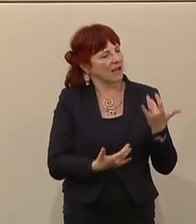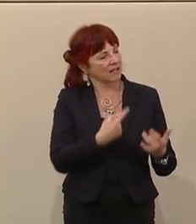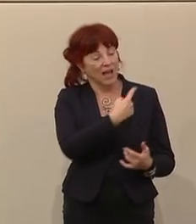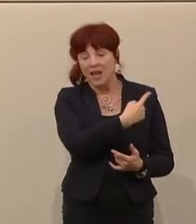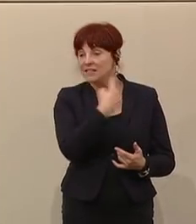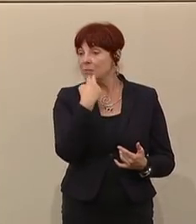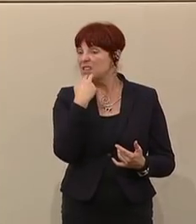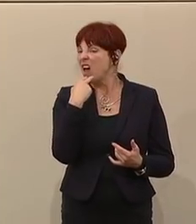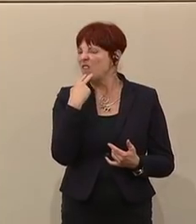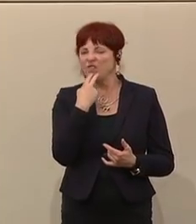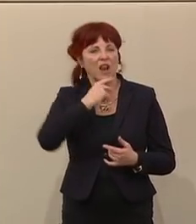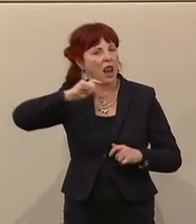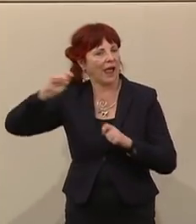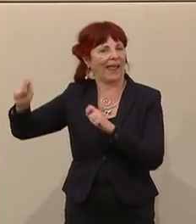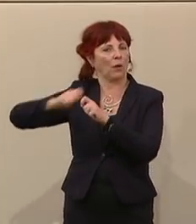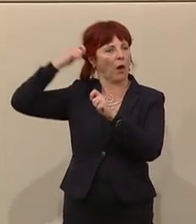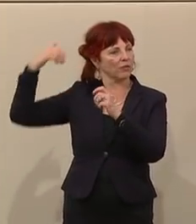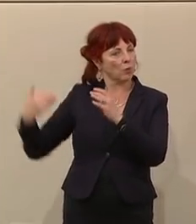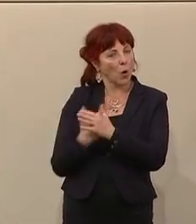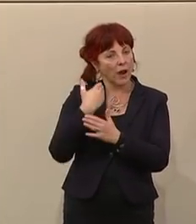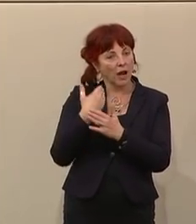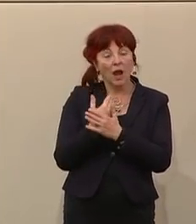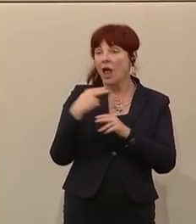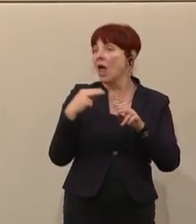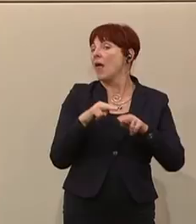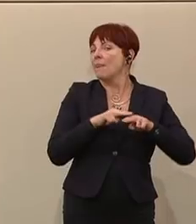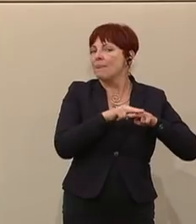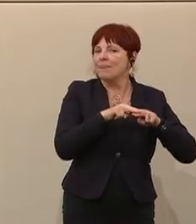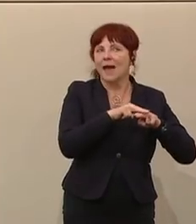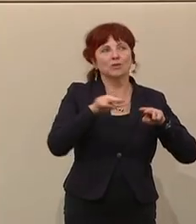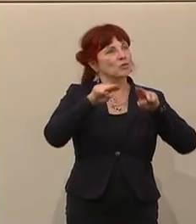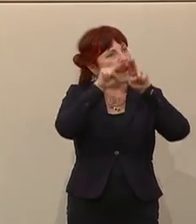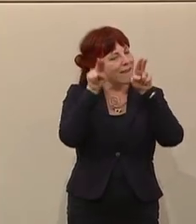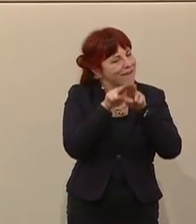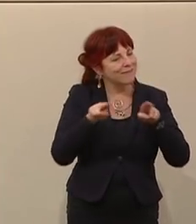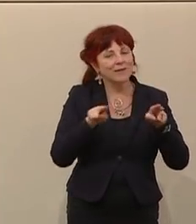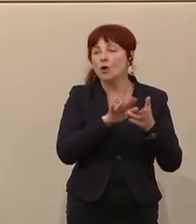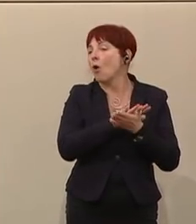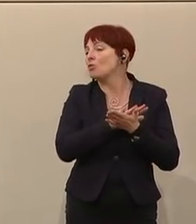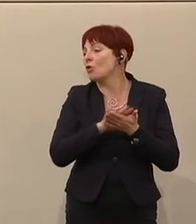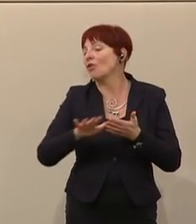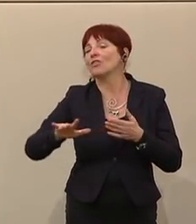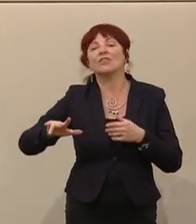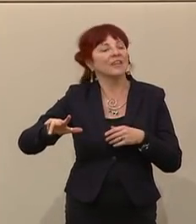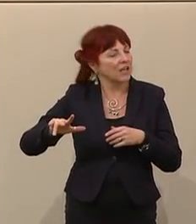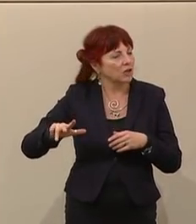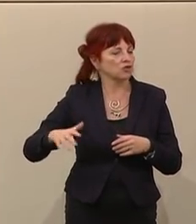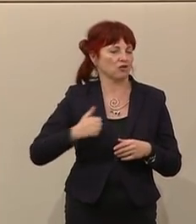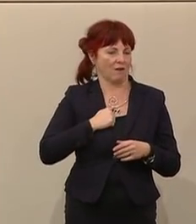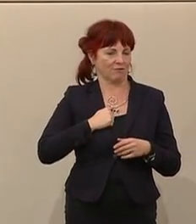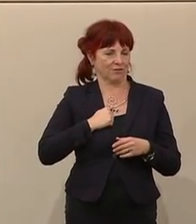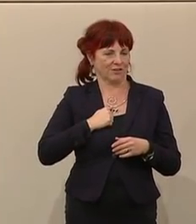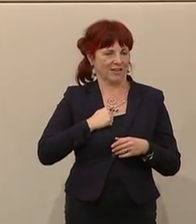der Rekorde zu kommen. Es ist national und international und wohl auch historisch noch nie einem Innenminister gelungen,